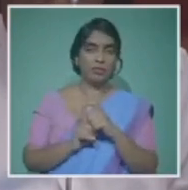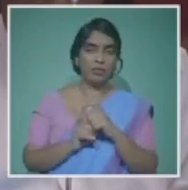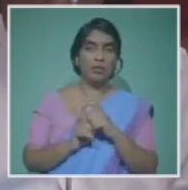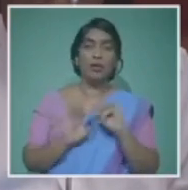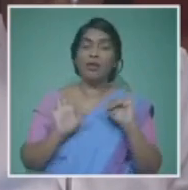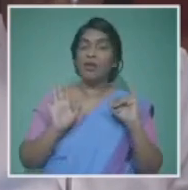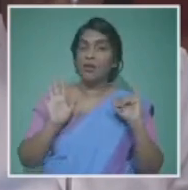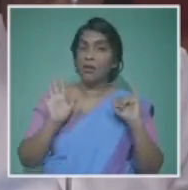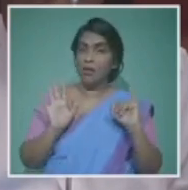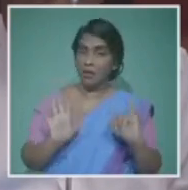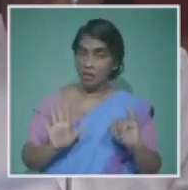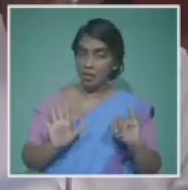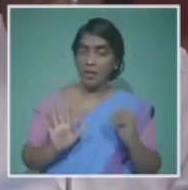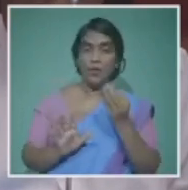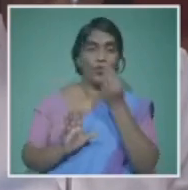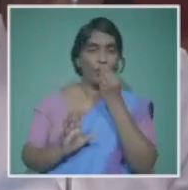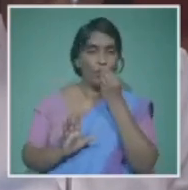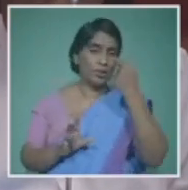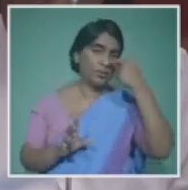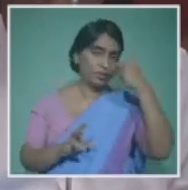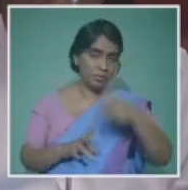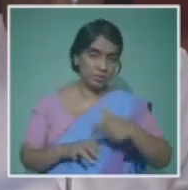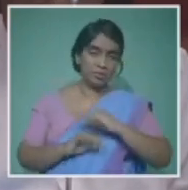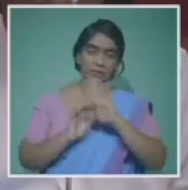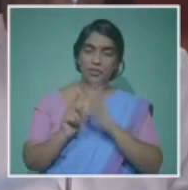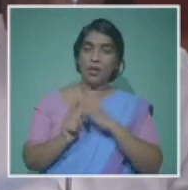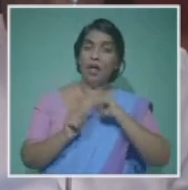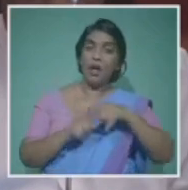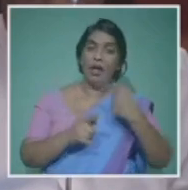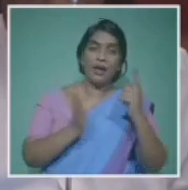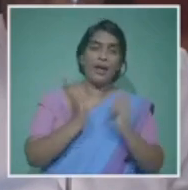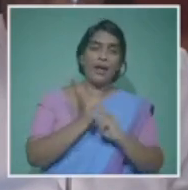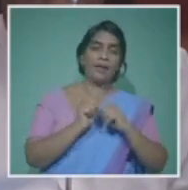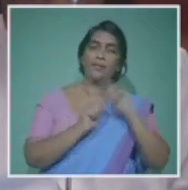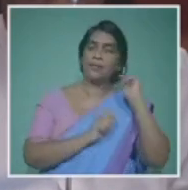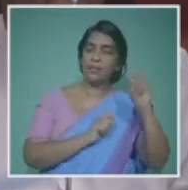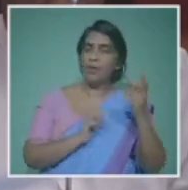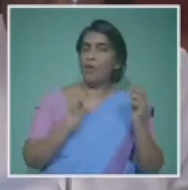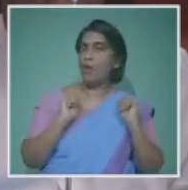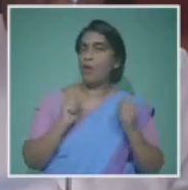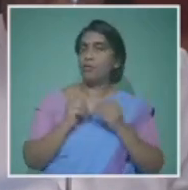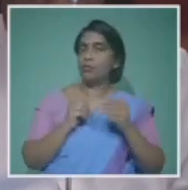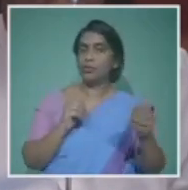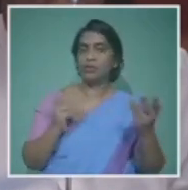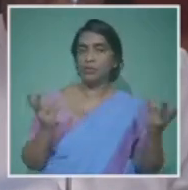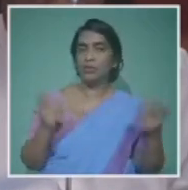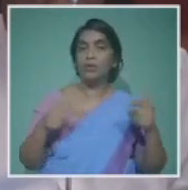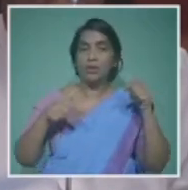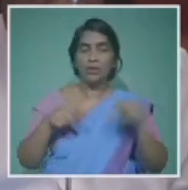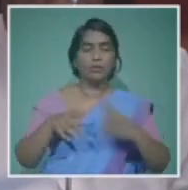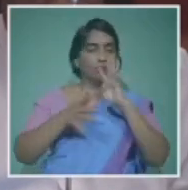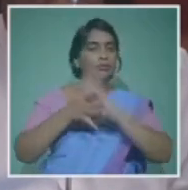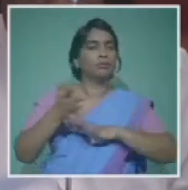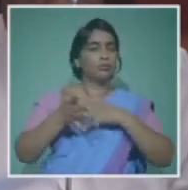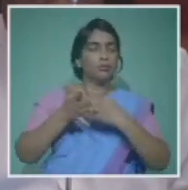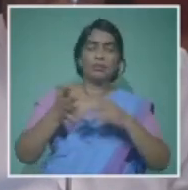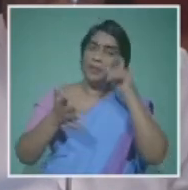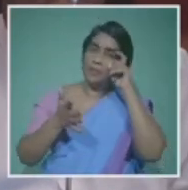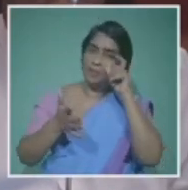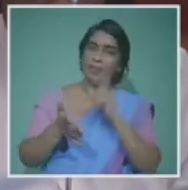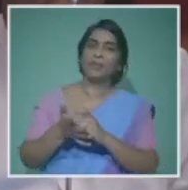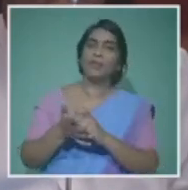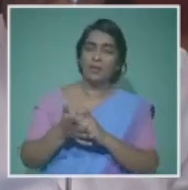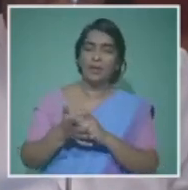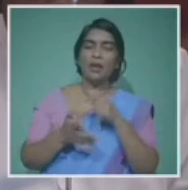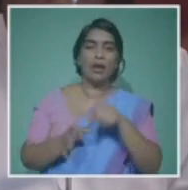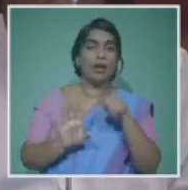Hayak. Kaya mati indah ni orang itu anita ni agi orang. Kau tu dekah hoya kan? Dalam mami ayah dia belua.